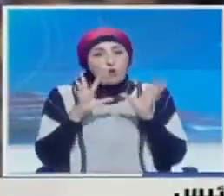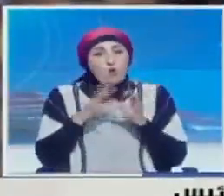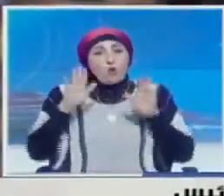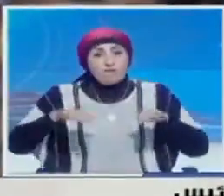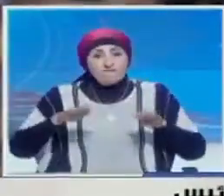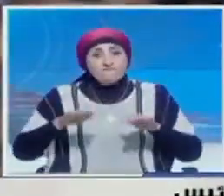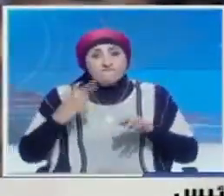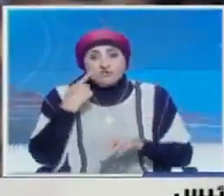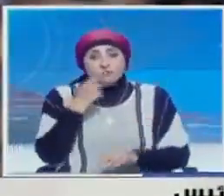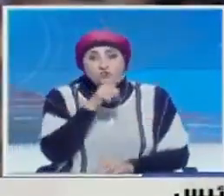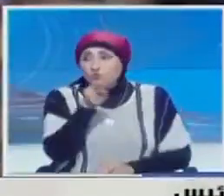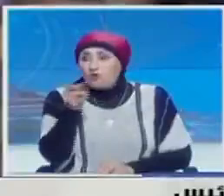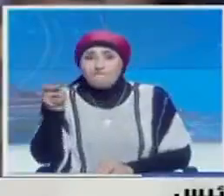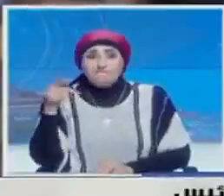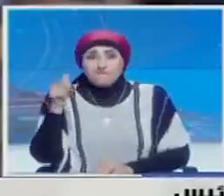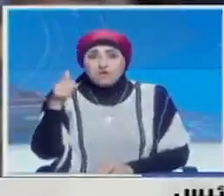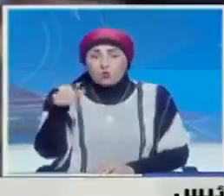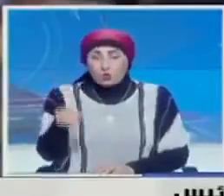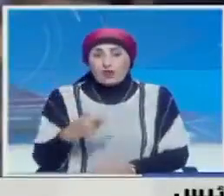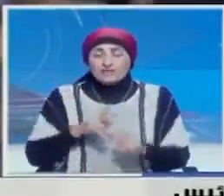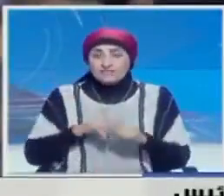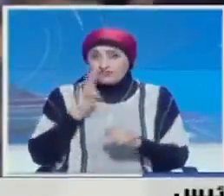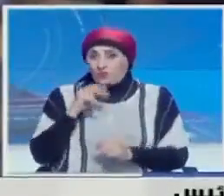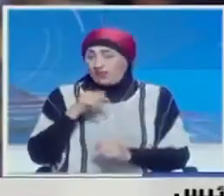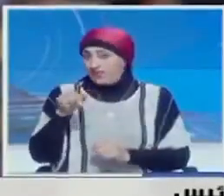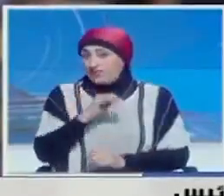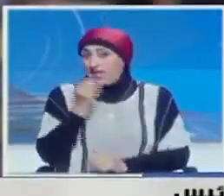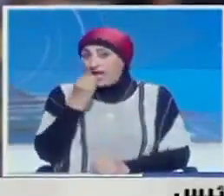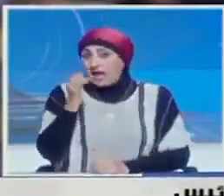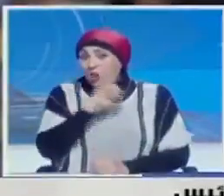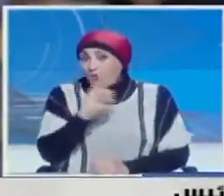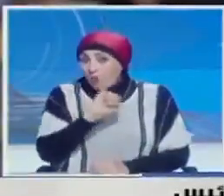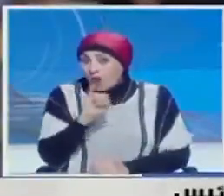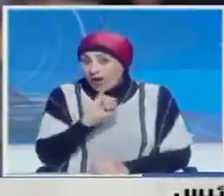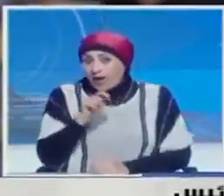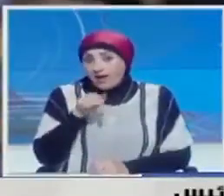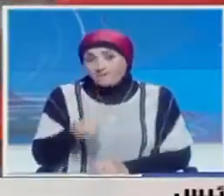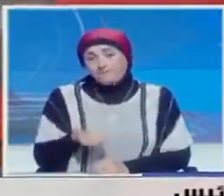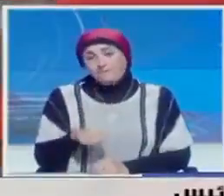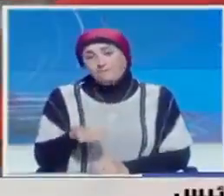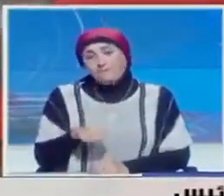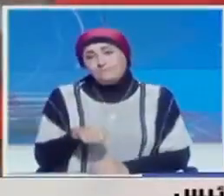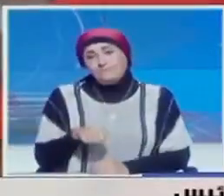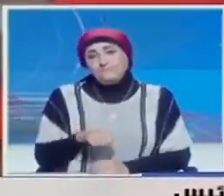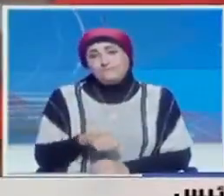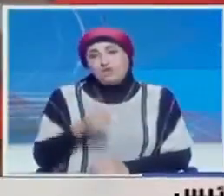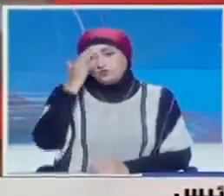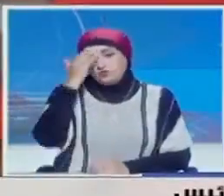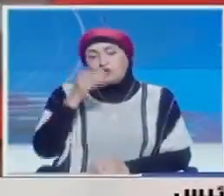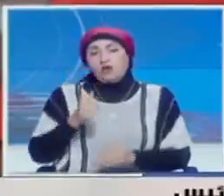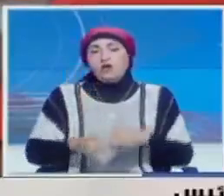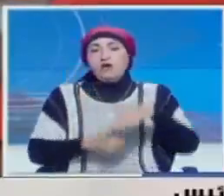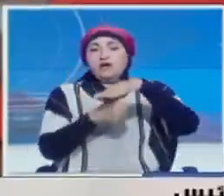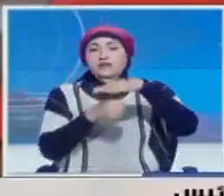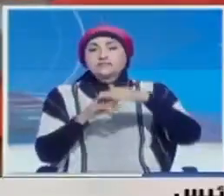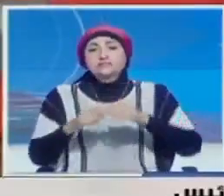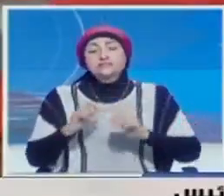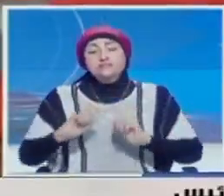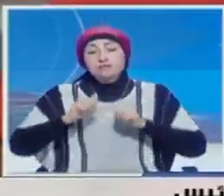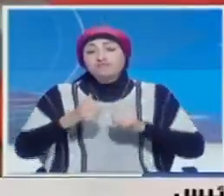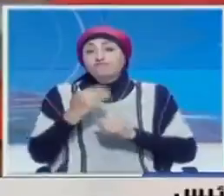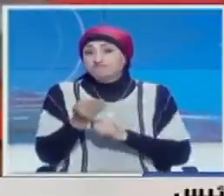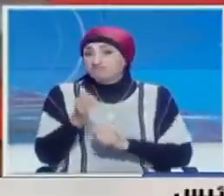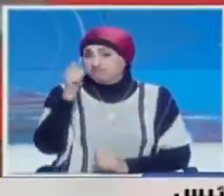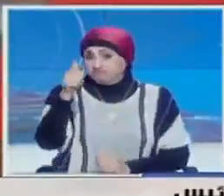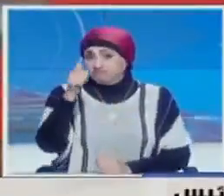الحقيقة، كله متغطي، بالذات طبعا الحاجات الأساسية اللي البيوت بتحتاجها. أنا طبعا بشكر سيادة الرئيس جدا على المبادرة دي،